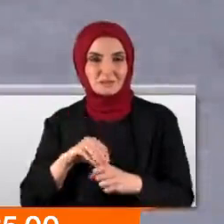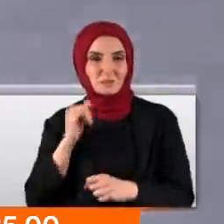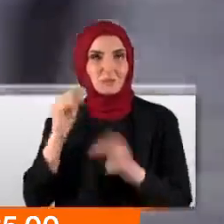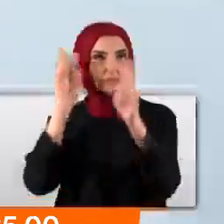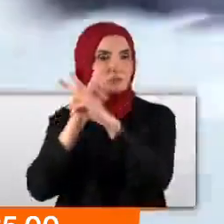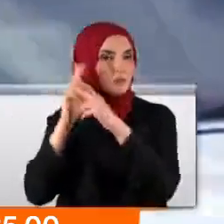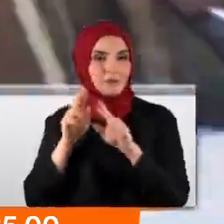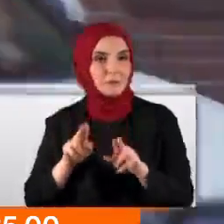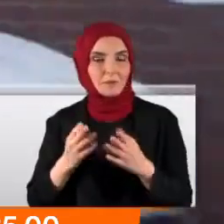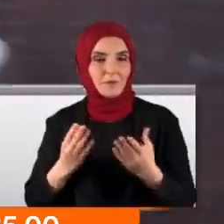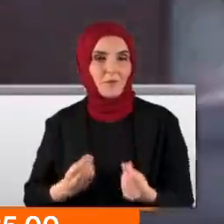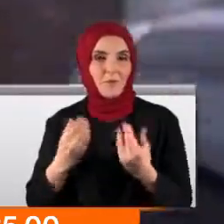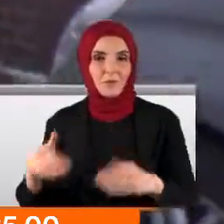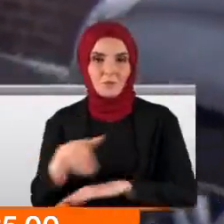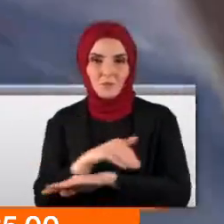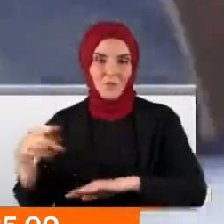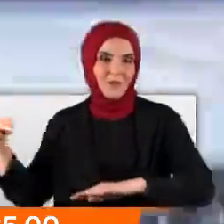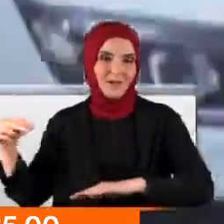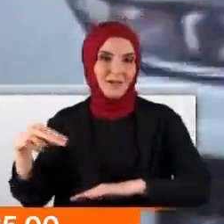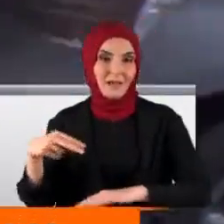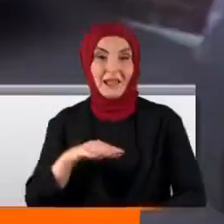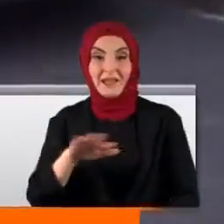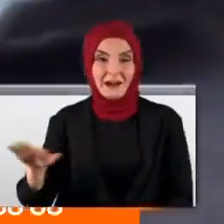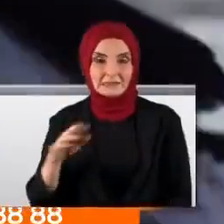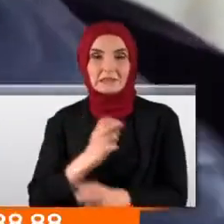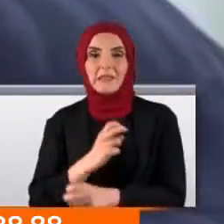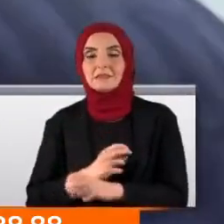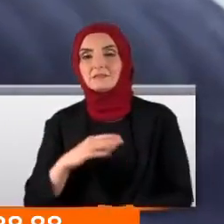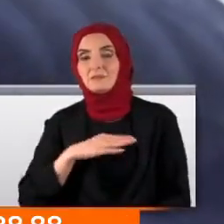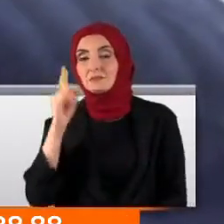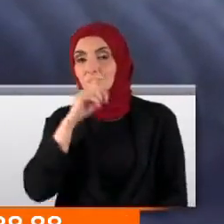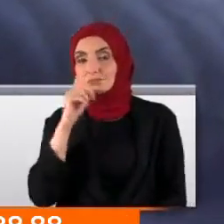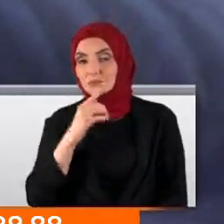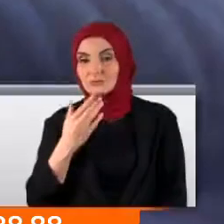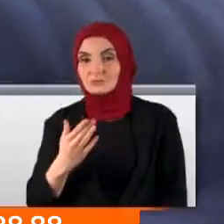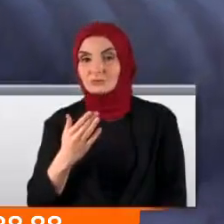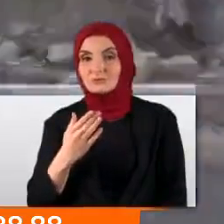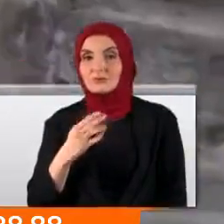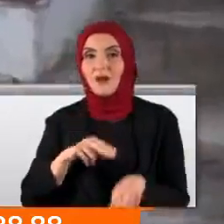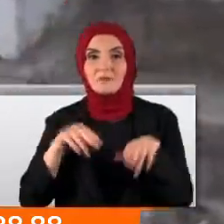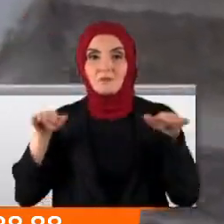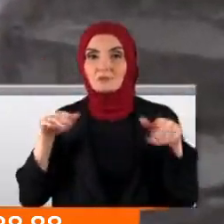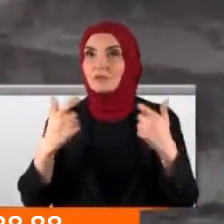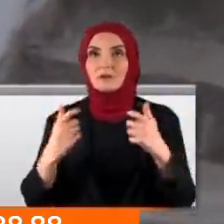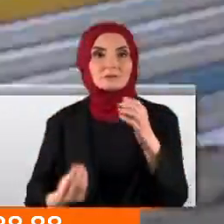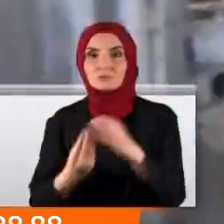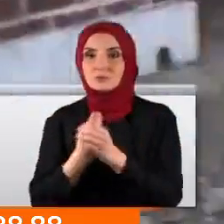Sokağa yaklaşan herkes tehdit altında. Çünkü karganın nereden çıkacağı, ne zaman saldıracağı belli değil.